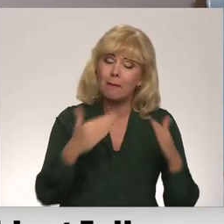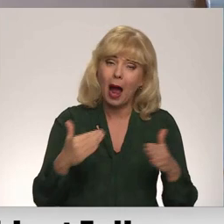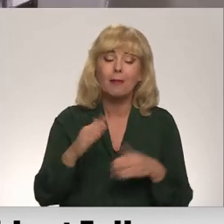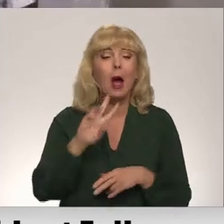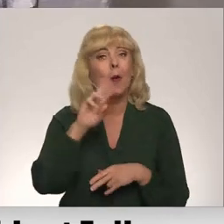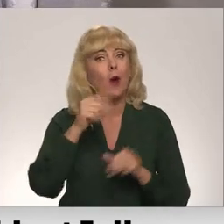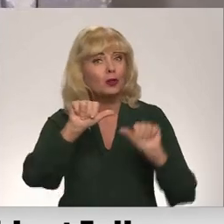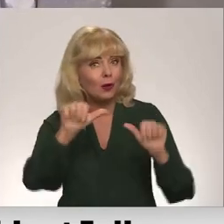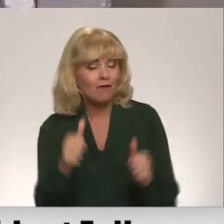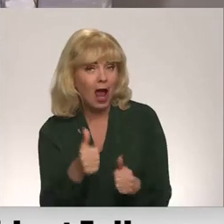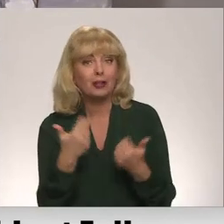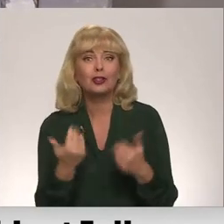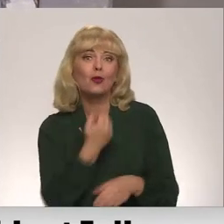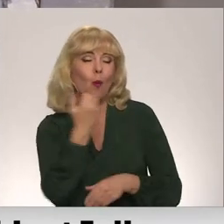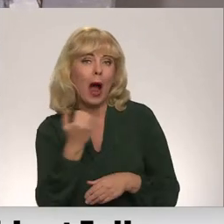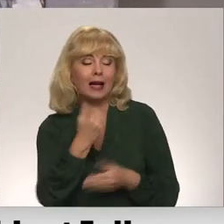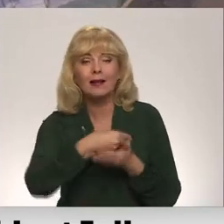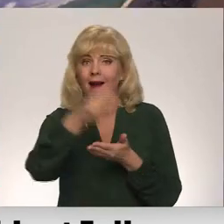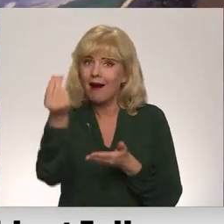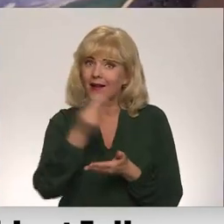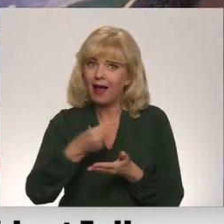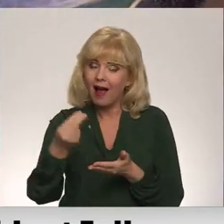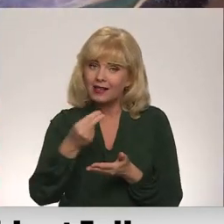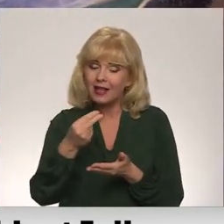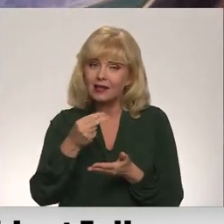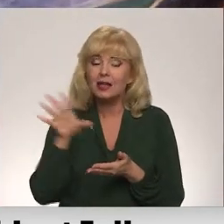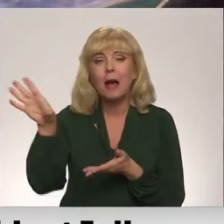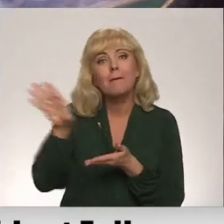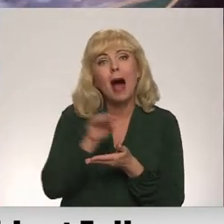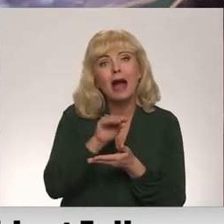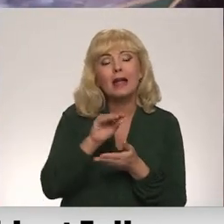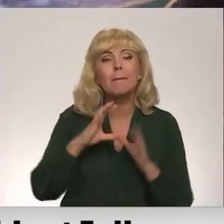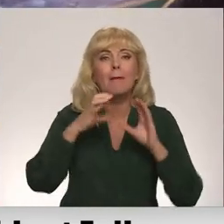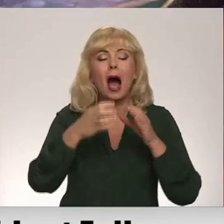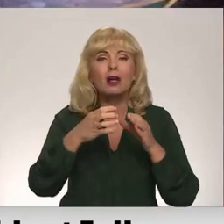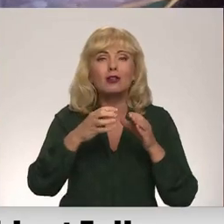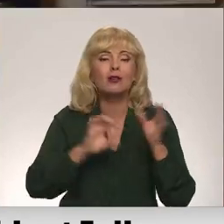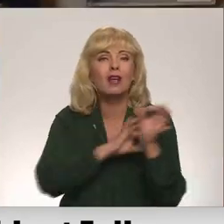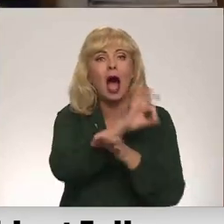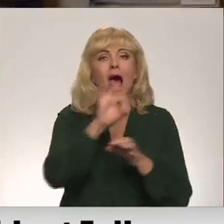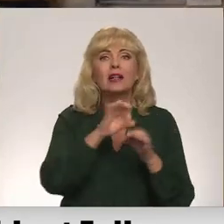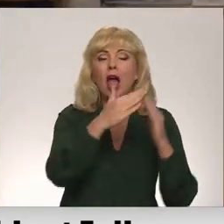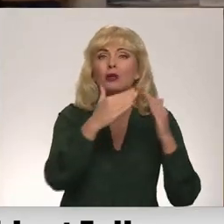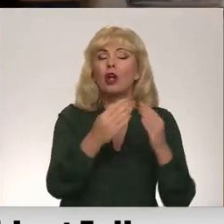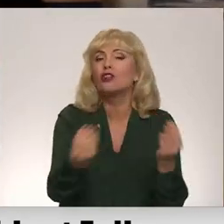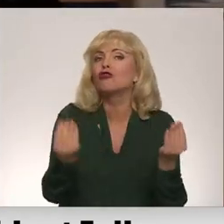es radīju šogad, ir gleznas iespaidotas no pasaules arhitektūras šedevriem.